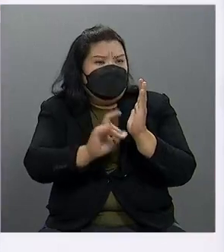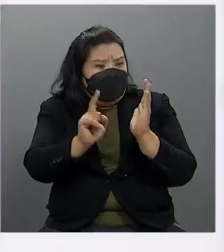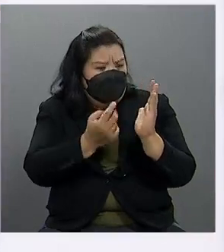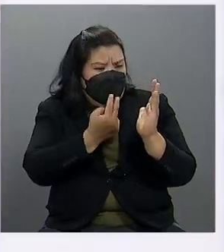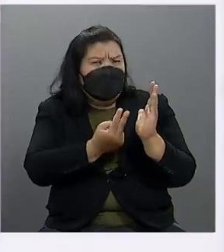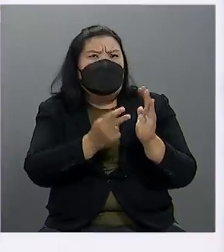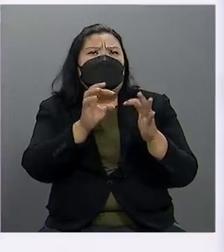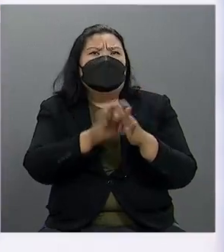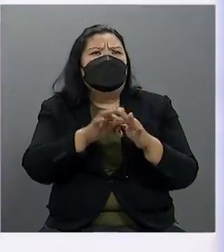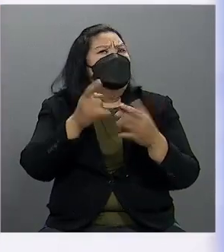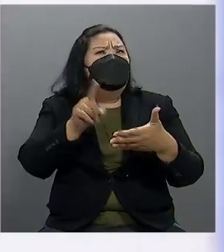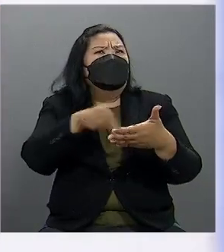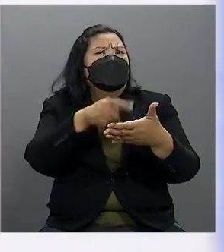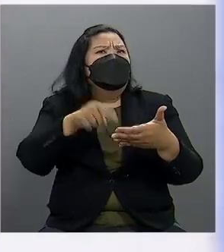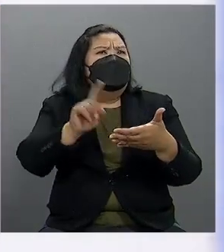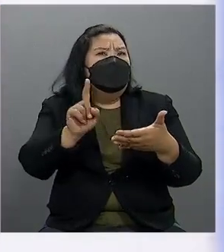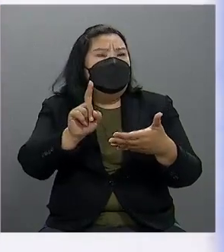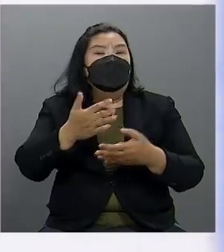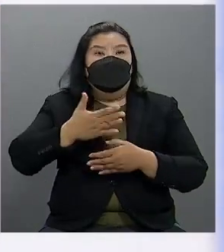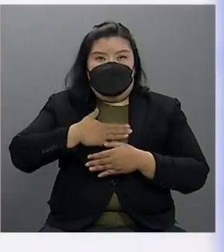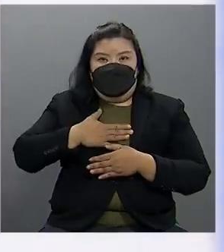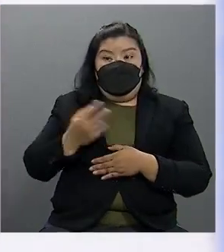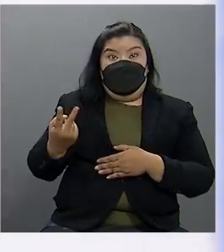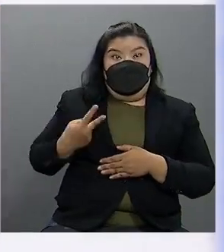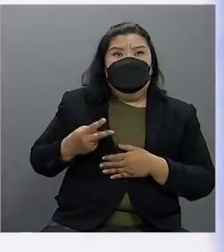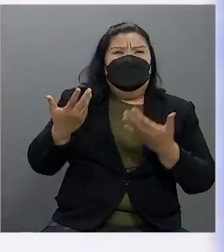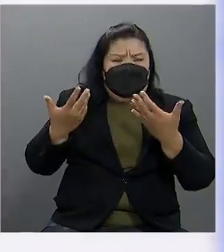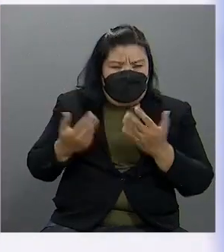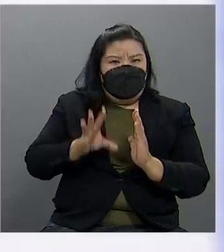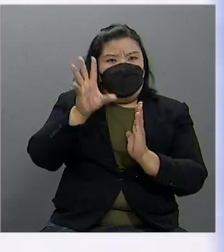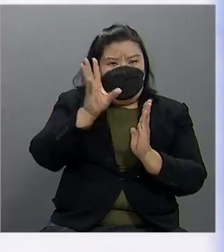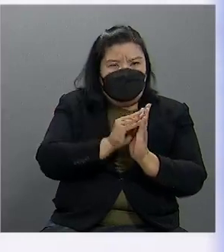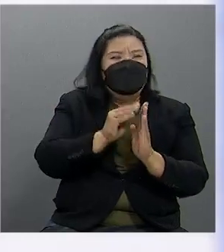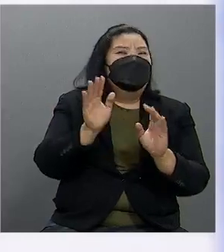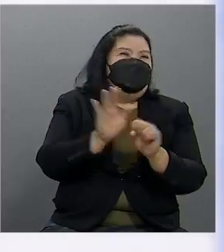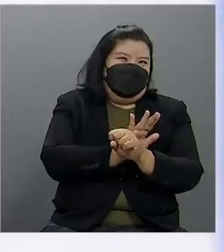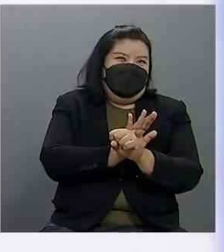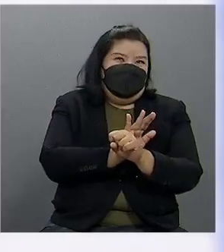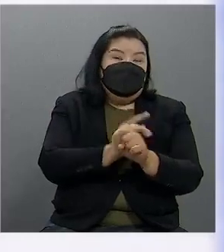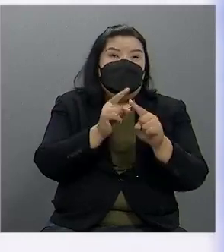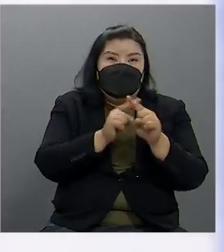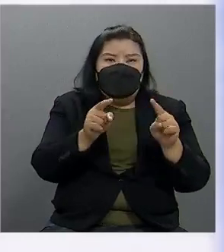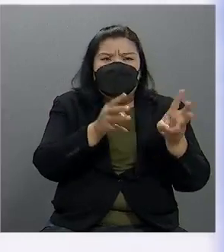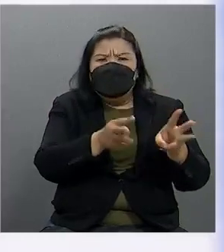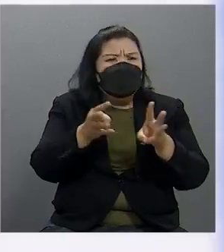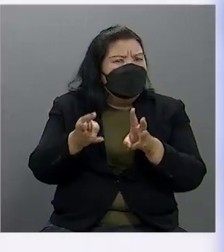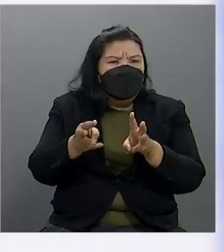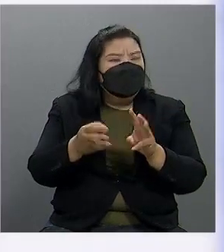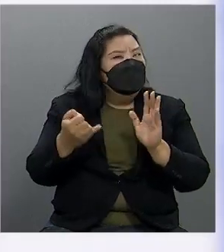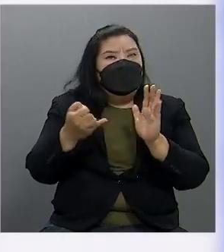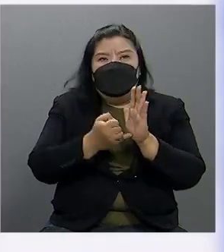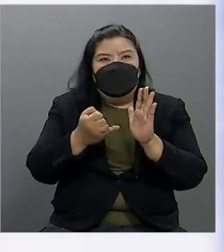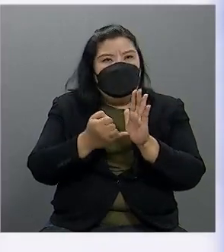ะสมาร์ทโหวตยุ้ยและพี่ต๊อปจริงๆเนี่ยเราดาวน์โหลดติดเครื่องเอาไว้เรียบร้อยแล้วค่ะคุณผู้ชมวิธีการใช้งานนะคะง่ายมากๆค่ะก็จะไป